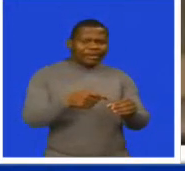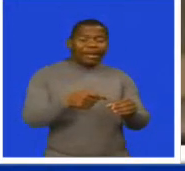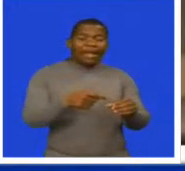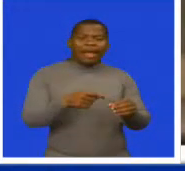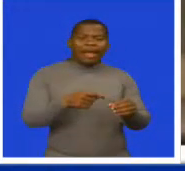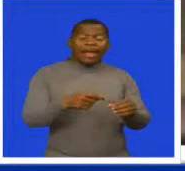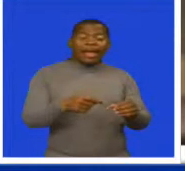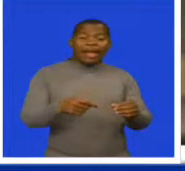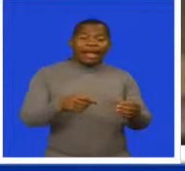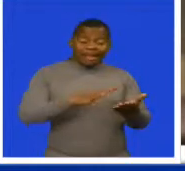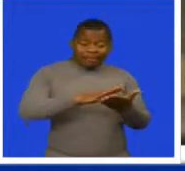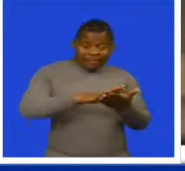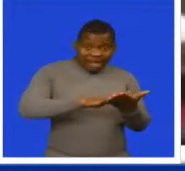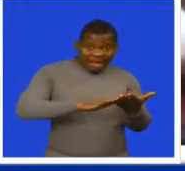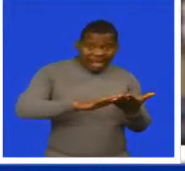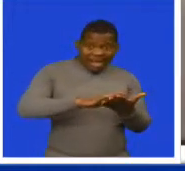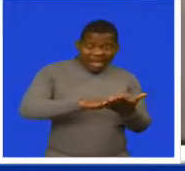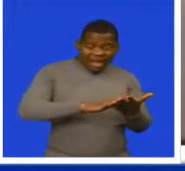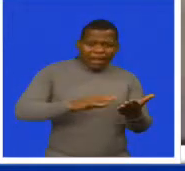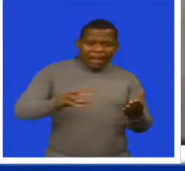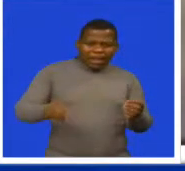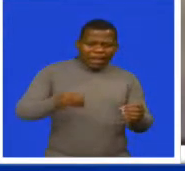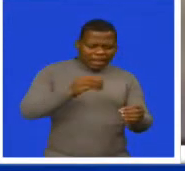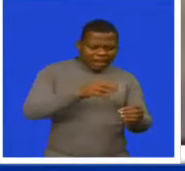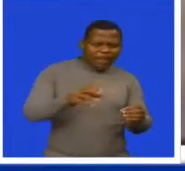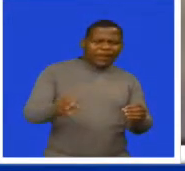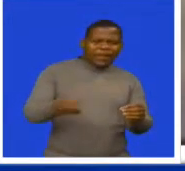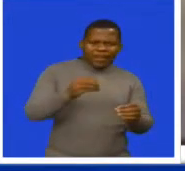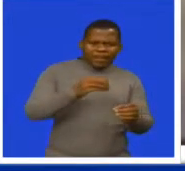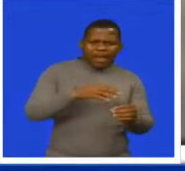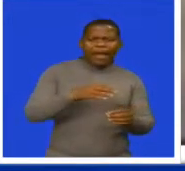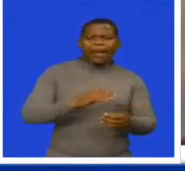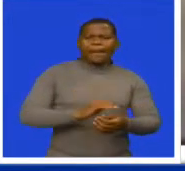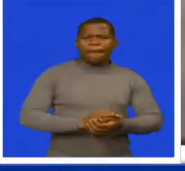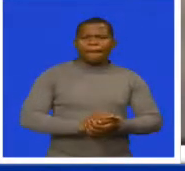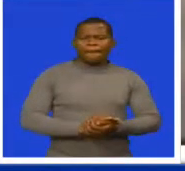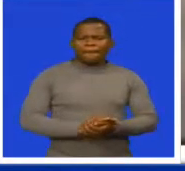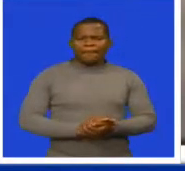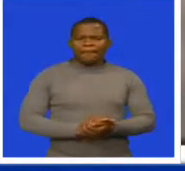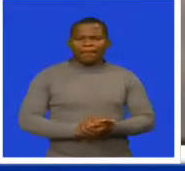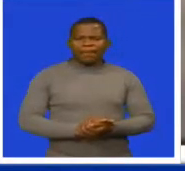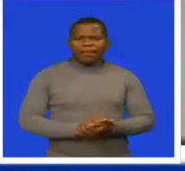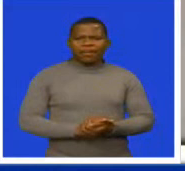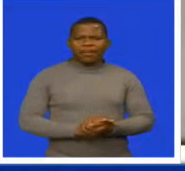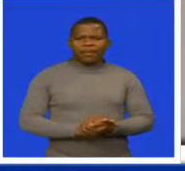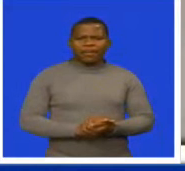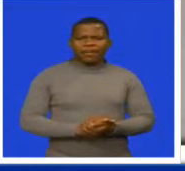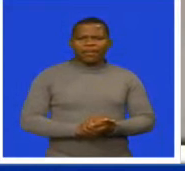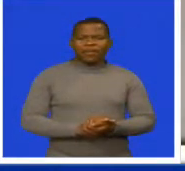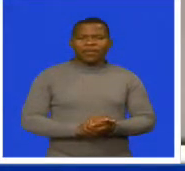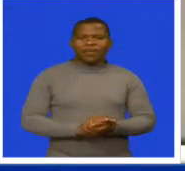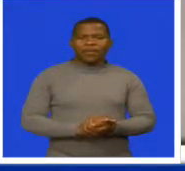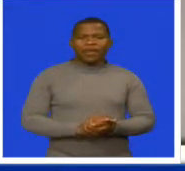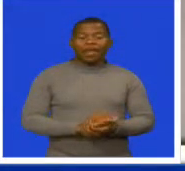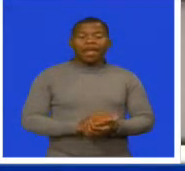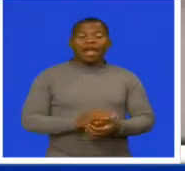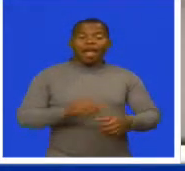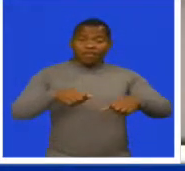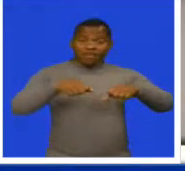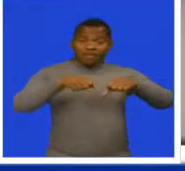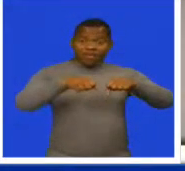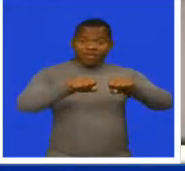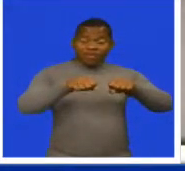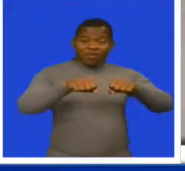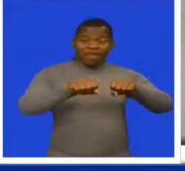leti recyclable tigrupheke tibuye ti recycle indvuna yenkundla isiphofaneni imzimela asimelana ethi